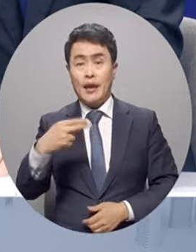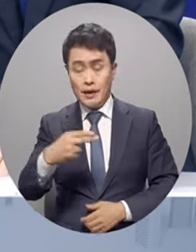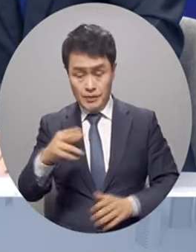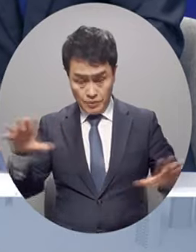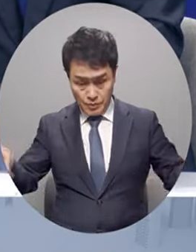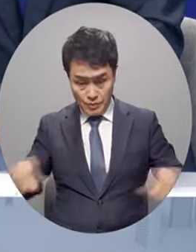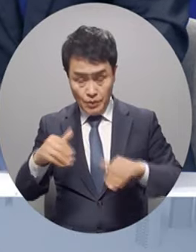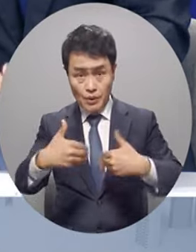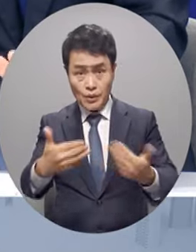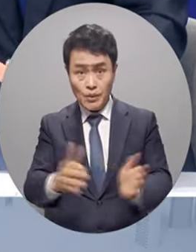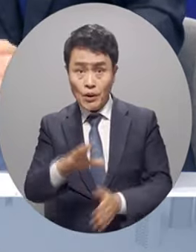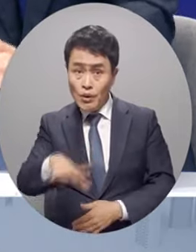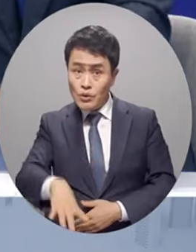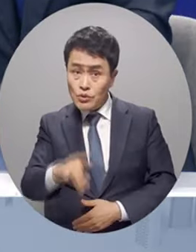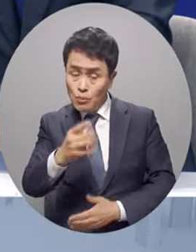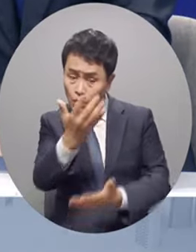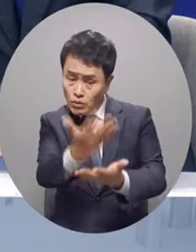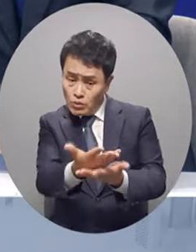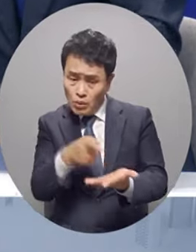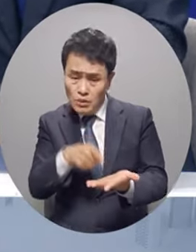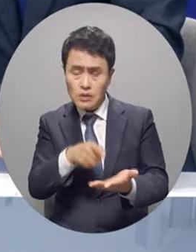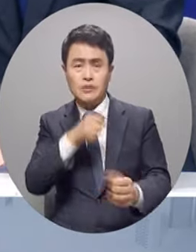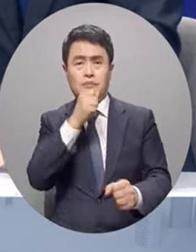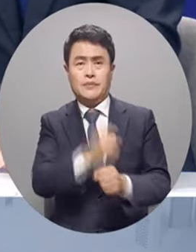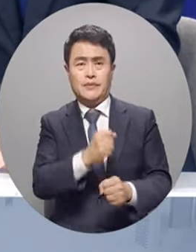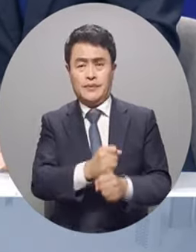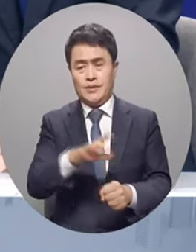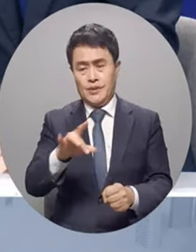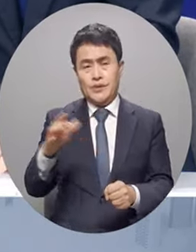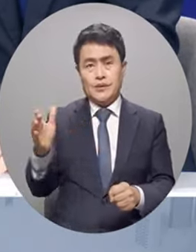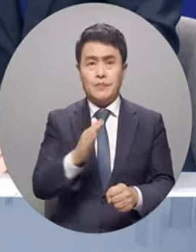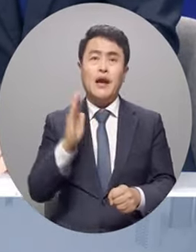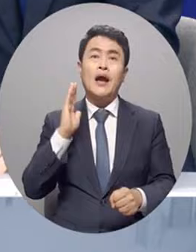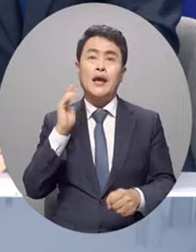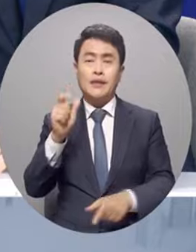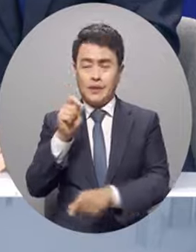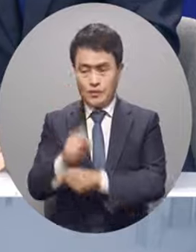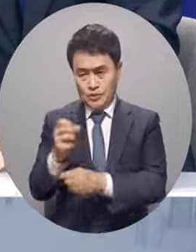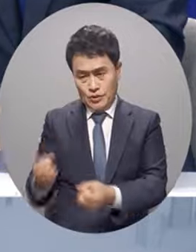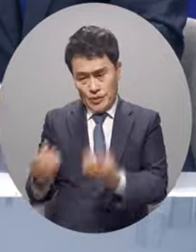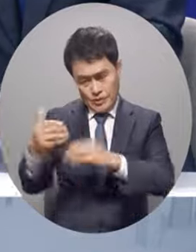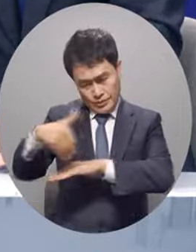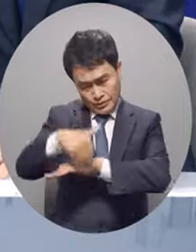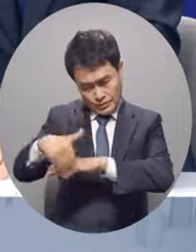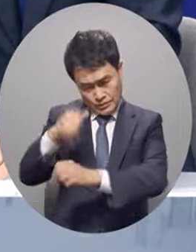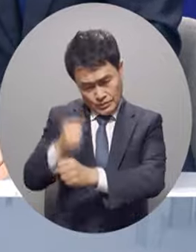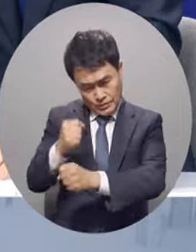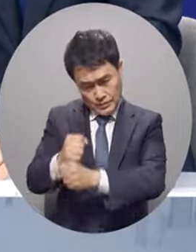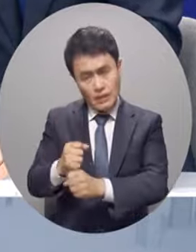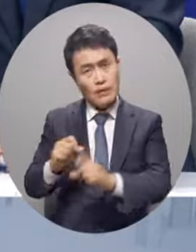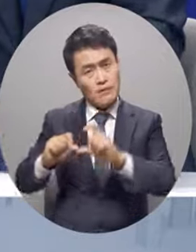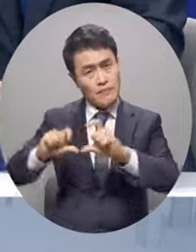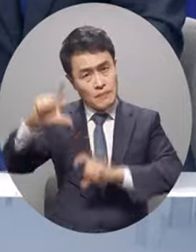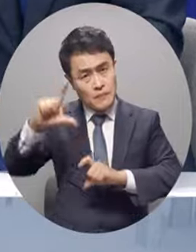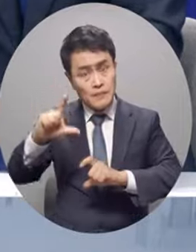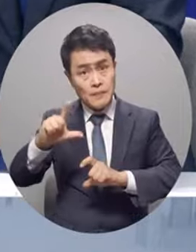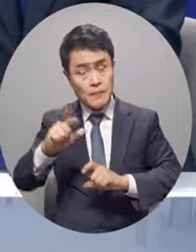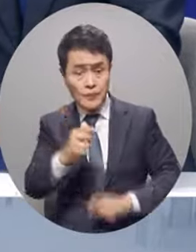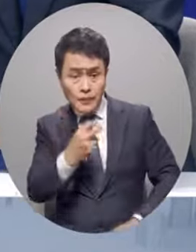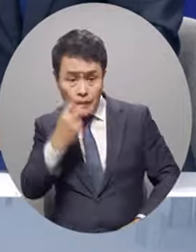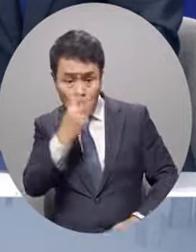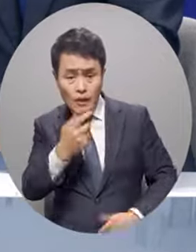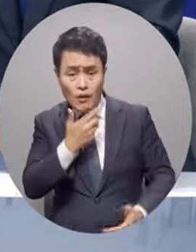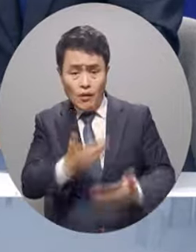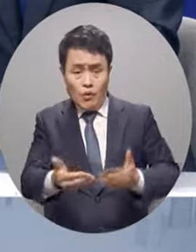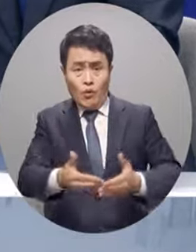보면 애초에이 서류만 이렇게 만들어 놓고 처음부터 대통령실 행사로 기획됐습니다 가능성이 높습니다 감사 업무의 경험이